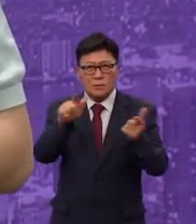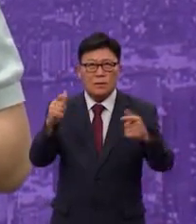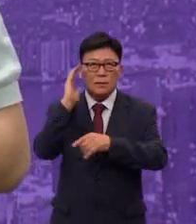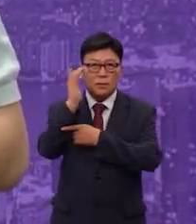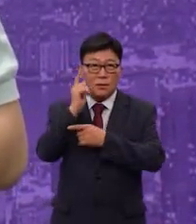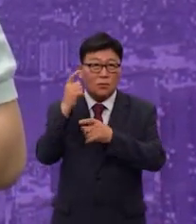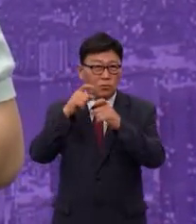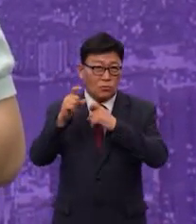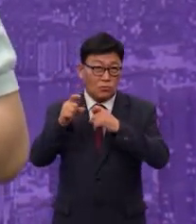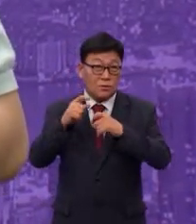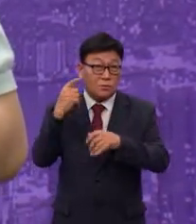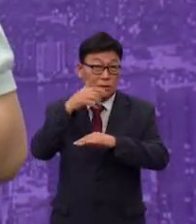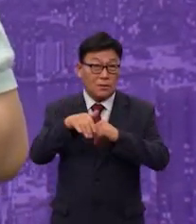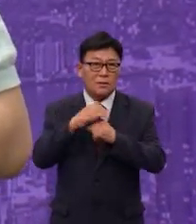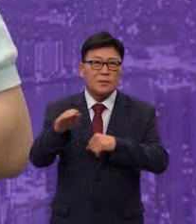이야기를 고민을 할 테고요.